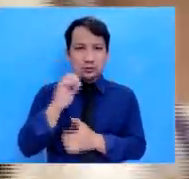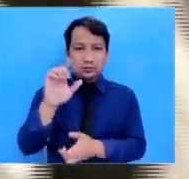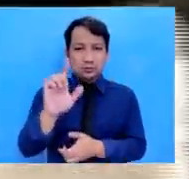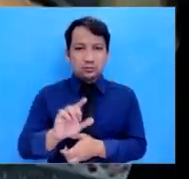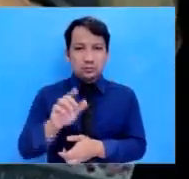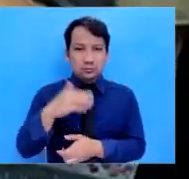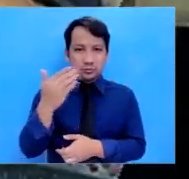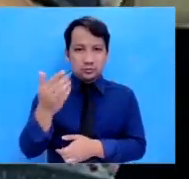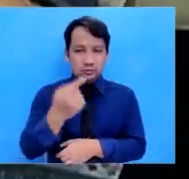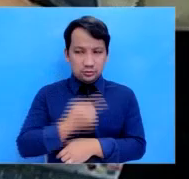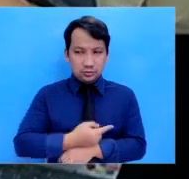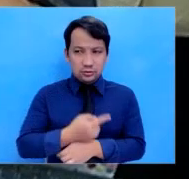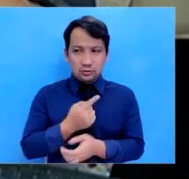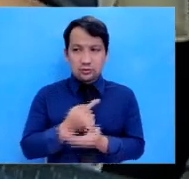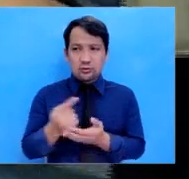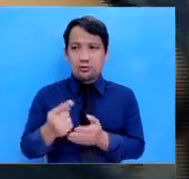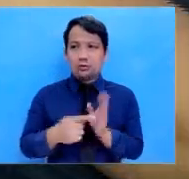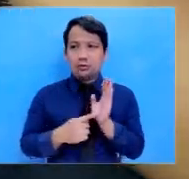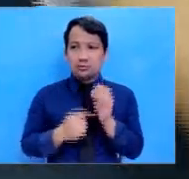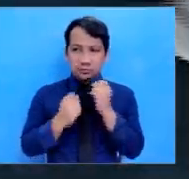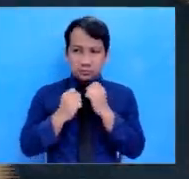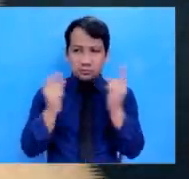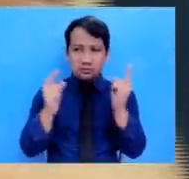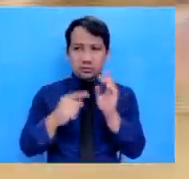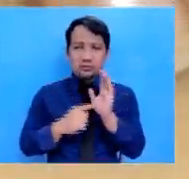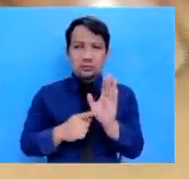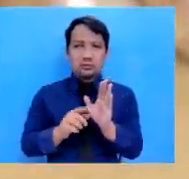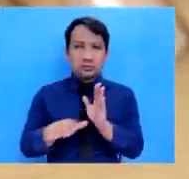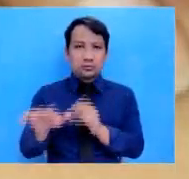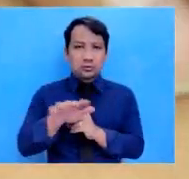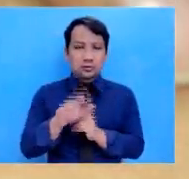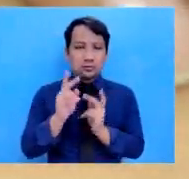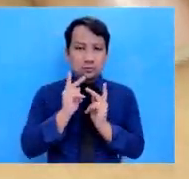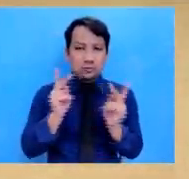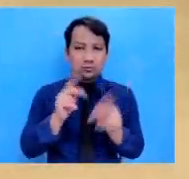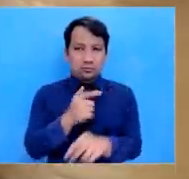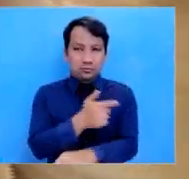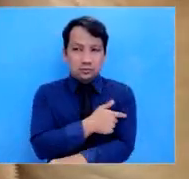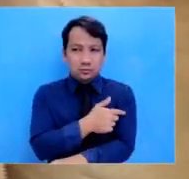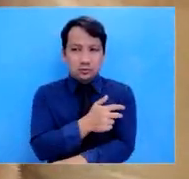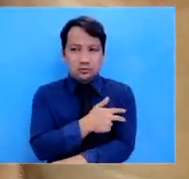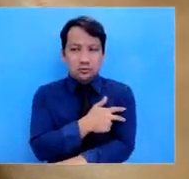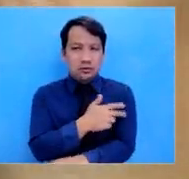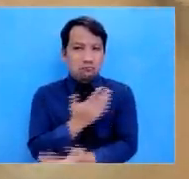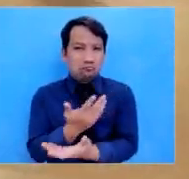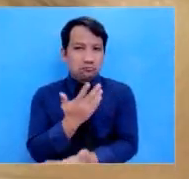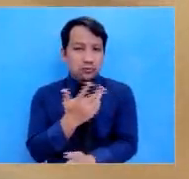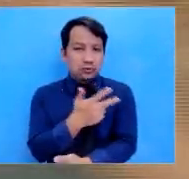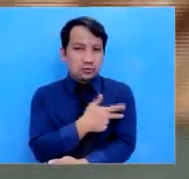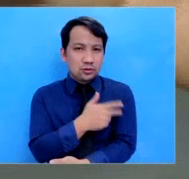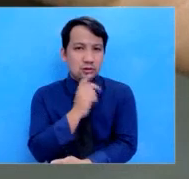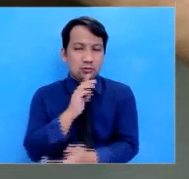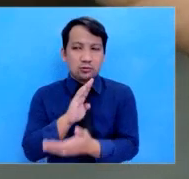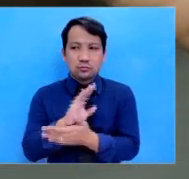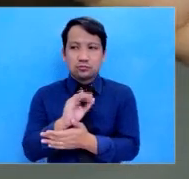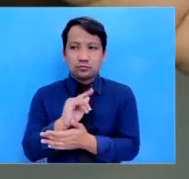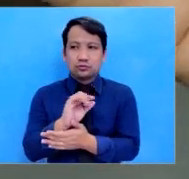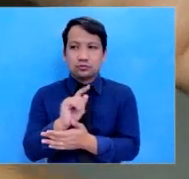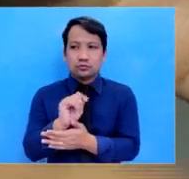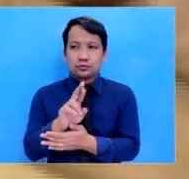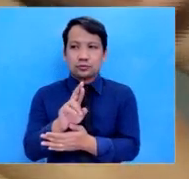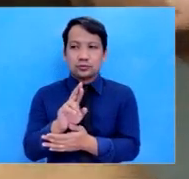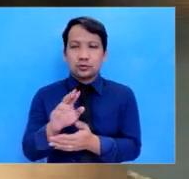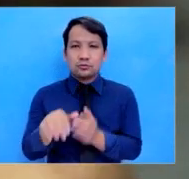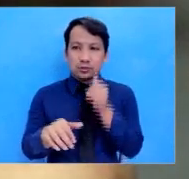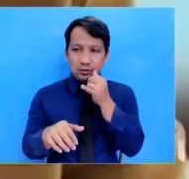araw. Patuloy pa rin ang panawagan ng pamahalaan sa publiko na magpabakuna o di kaya magpatrok na ng booster shot.